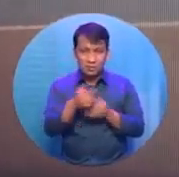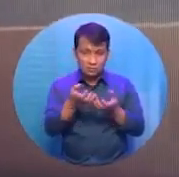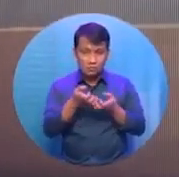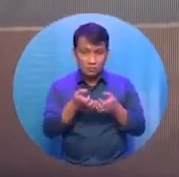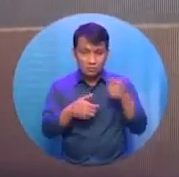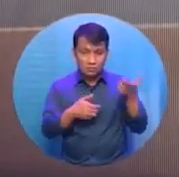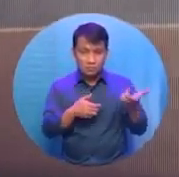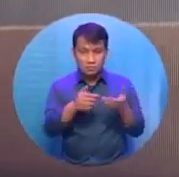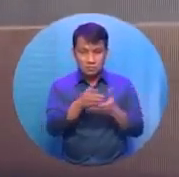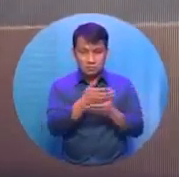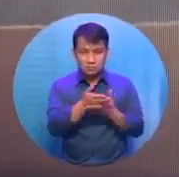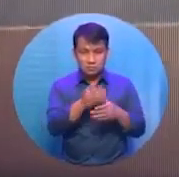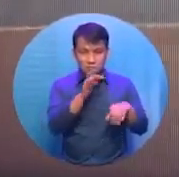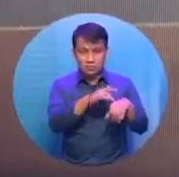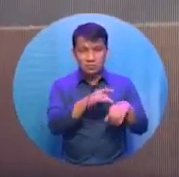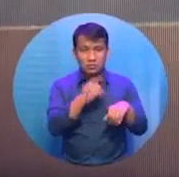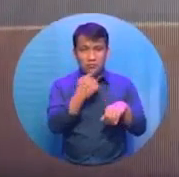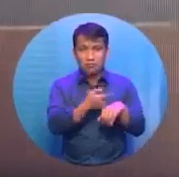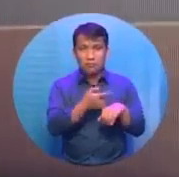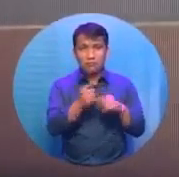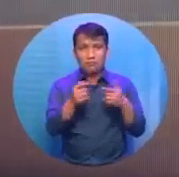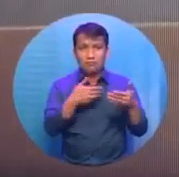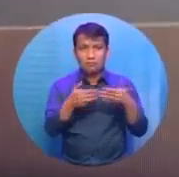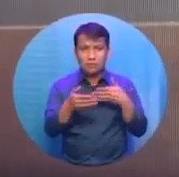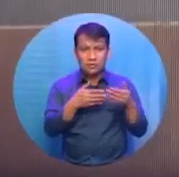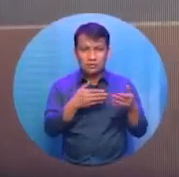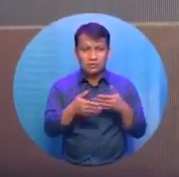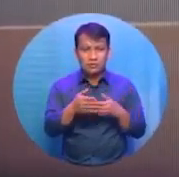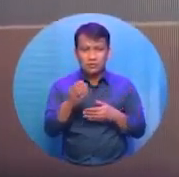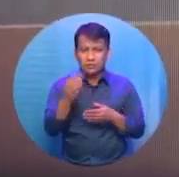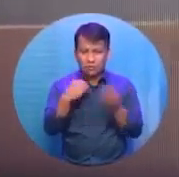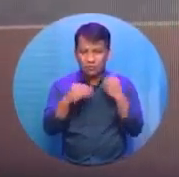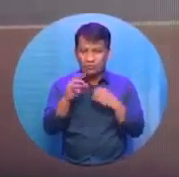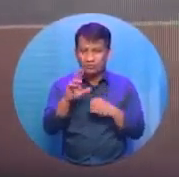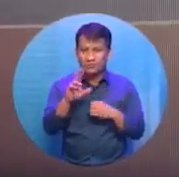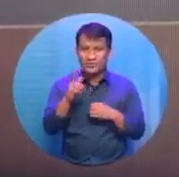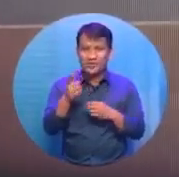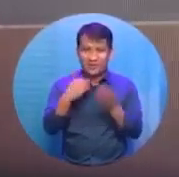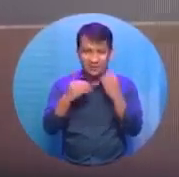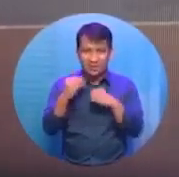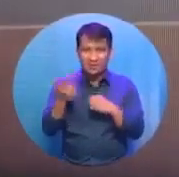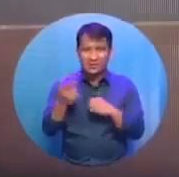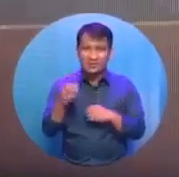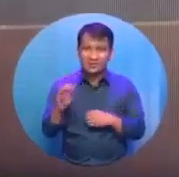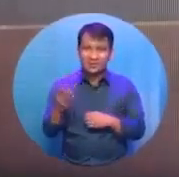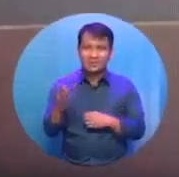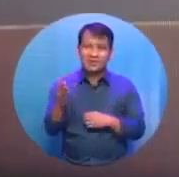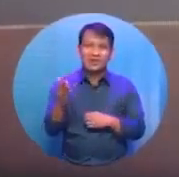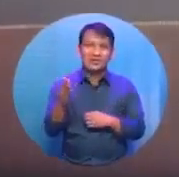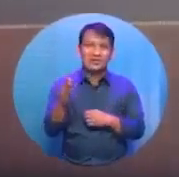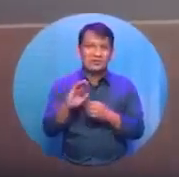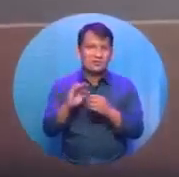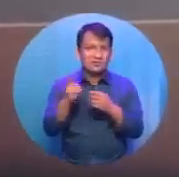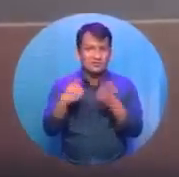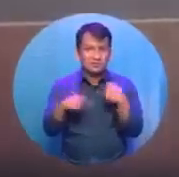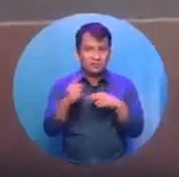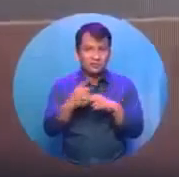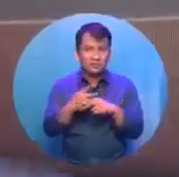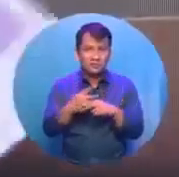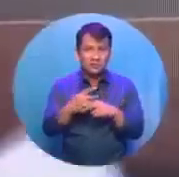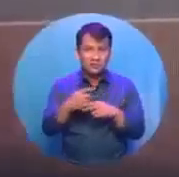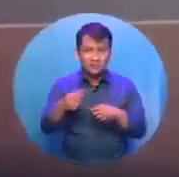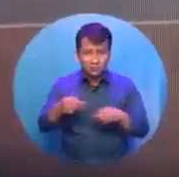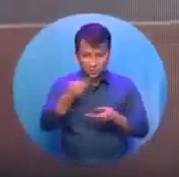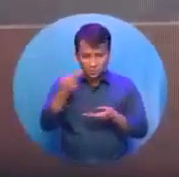makiusyoso. Anong ulam? Ulam po namin, isda po. Isda? Sinigang. Ano, sinigang? Oh,